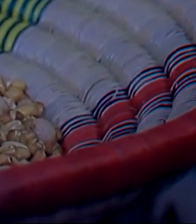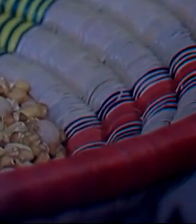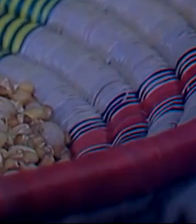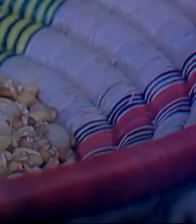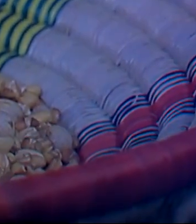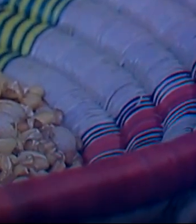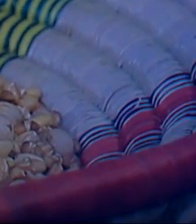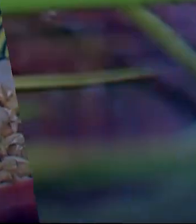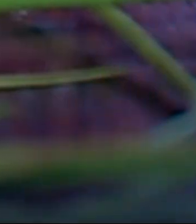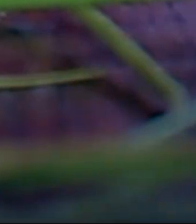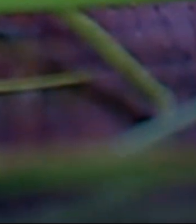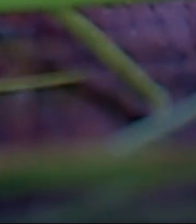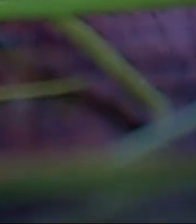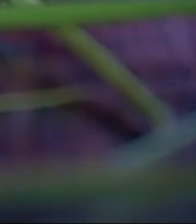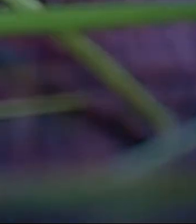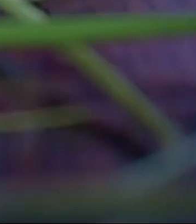ላመስግንሽ